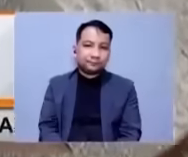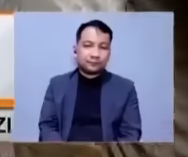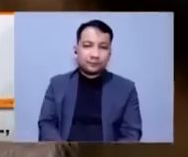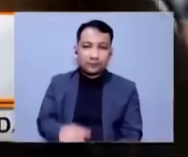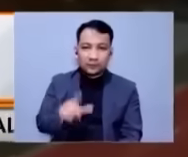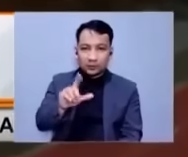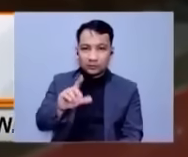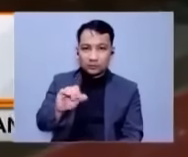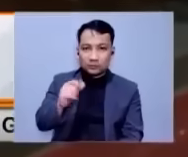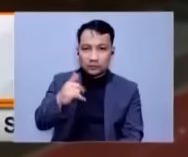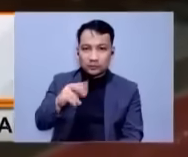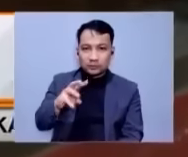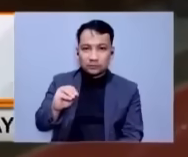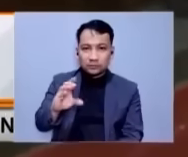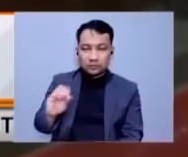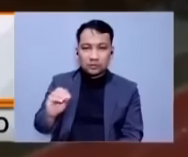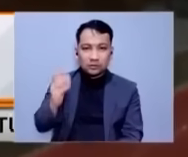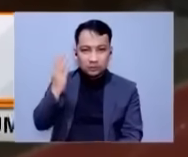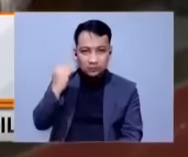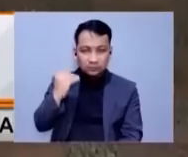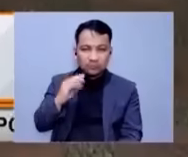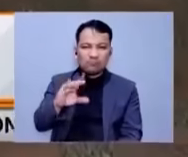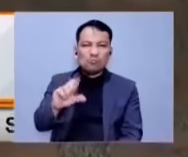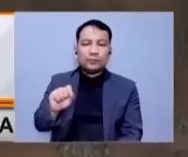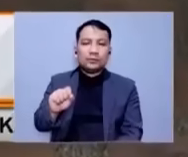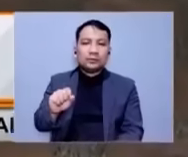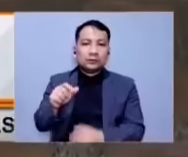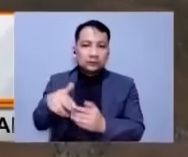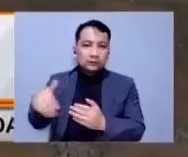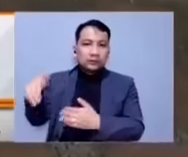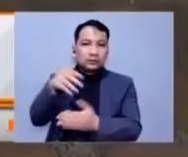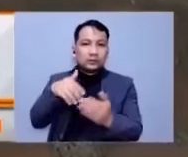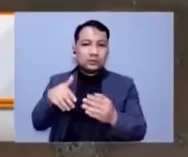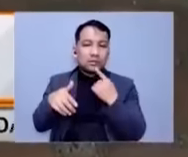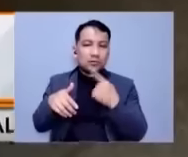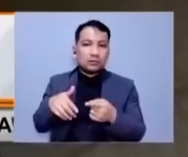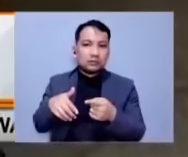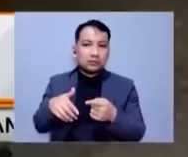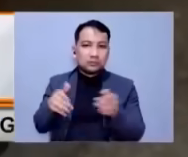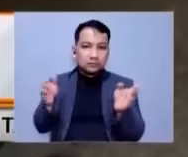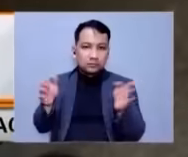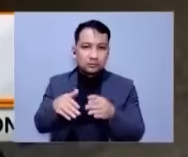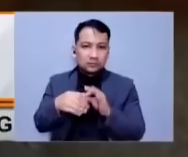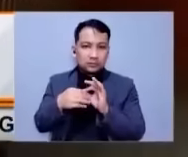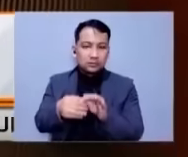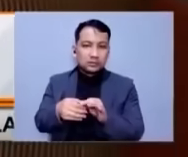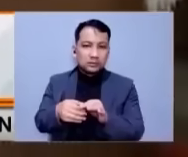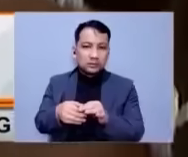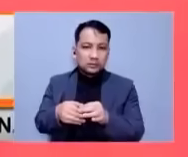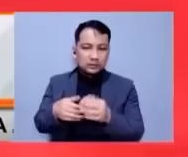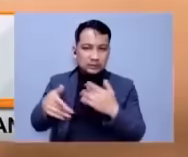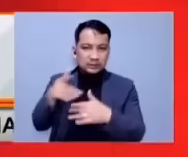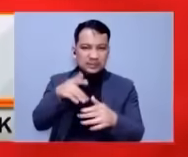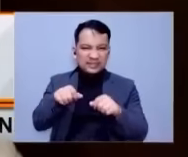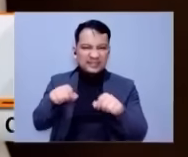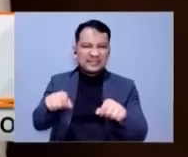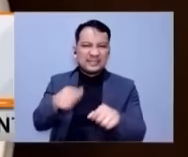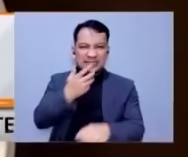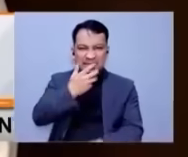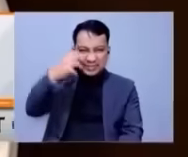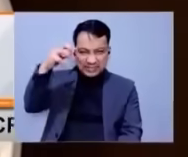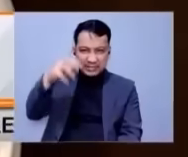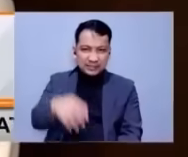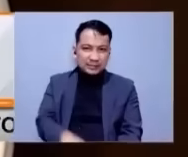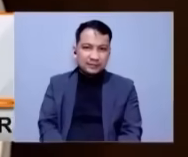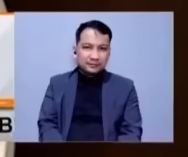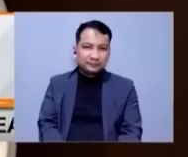na pumuwesto na lang sa Faura imbes na mag-ikot. Di bali raw na lumitang kita kesa makipagsapalaran sa initan. Hindi ko kakayan,